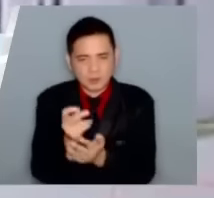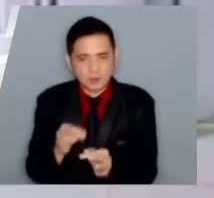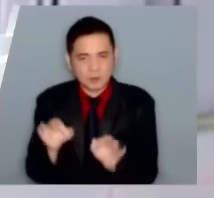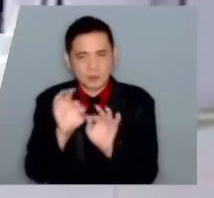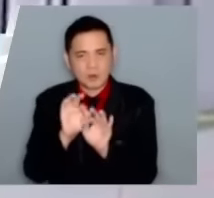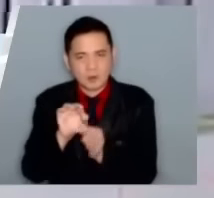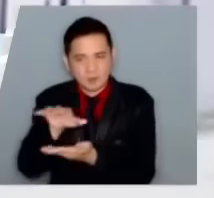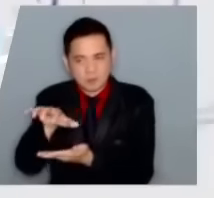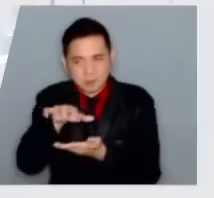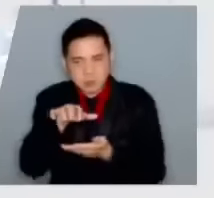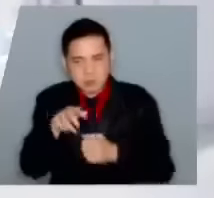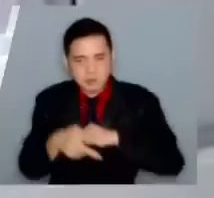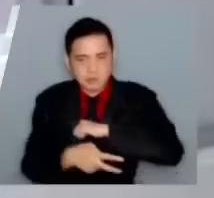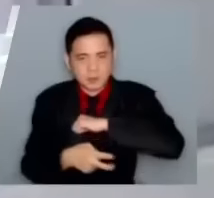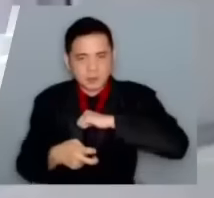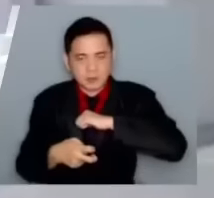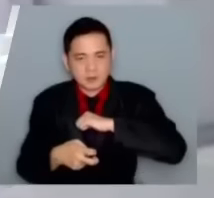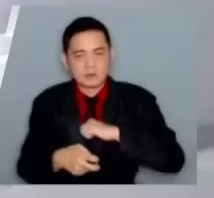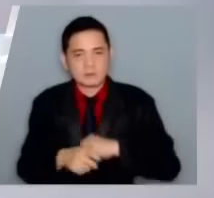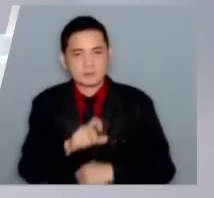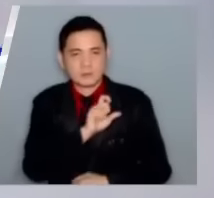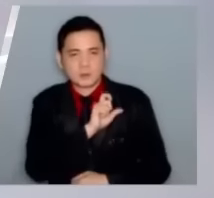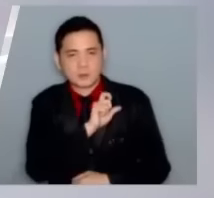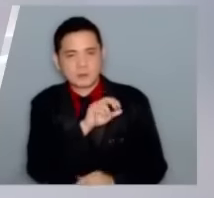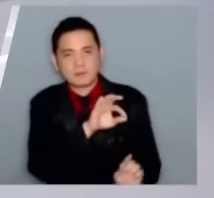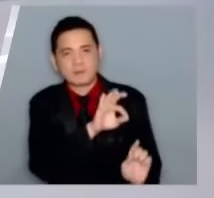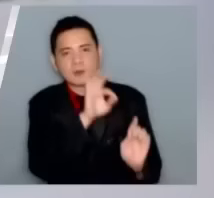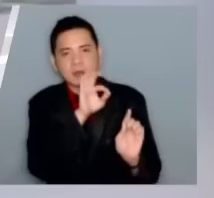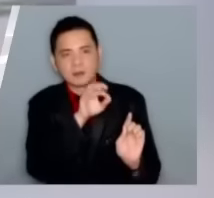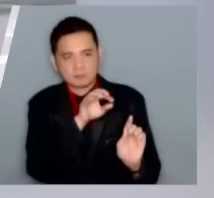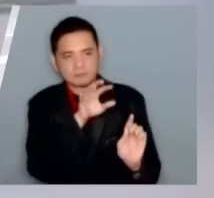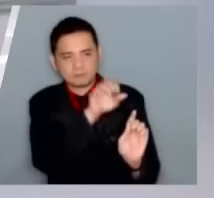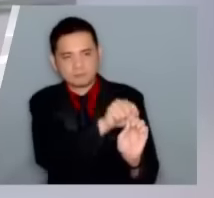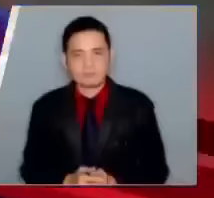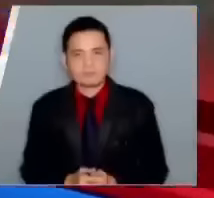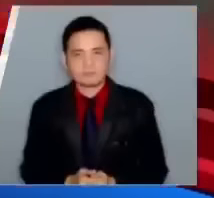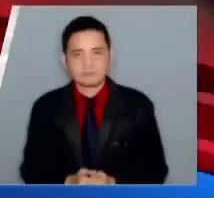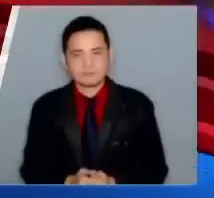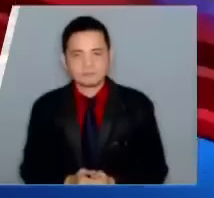polis, tukoy na nila ang mga suspect na subject ng kanilang manhunt.